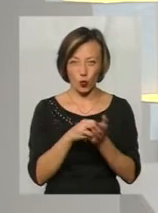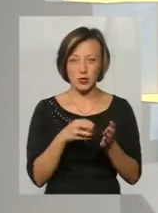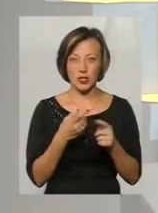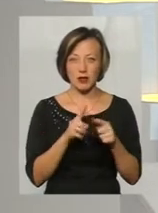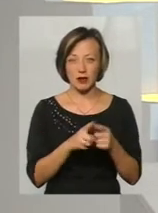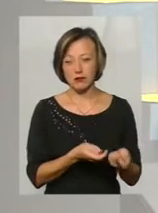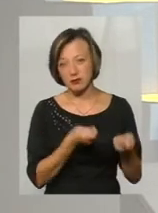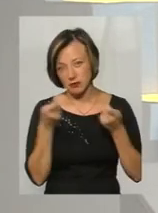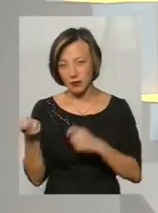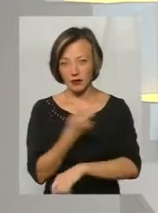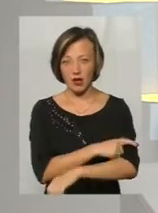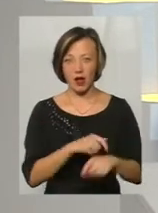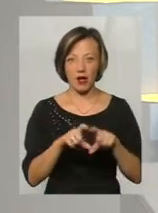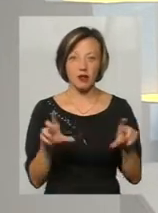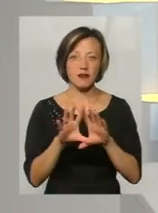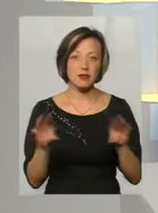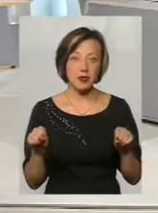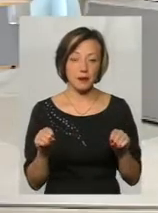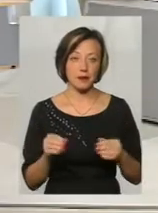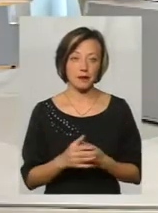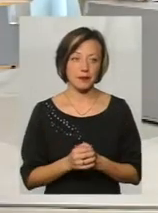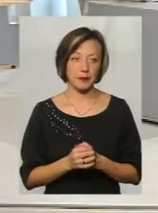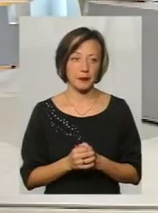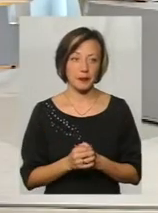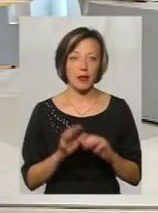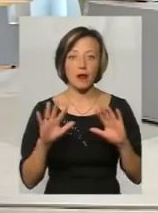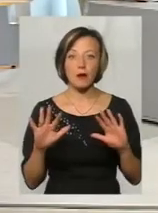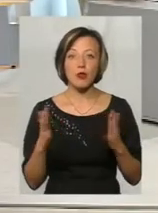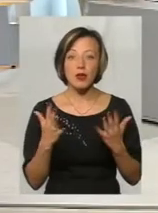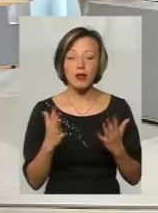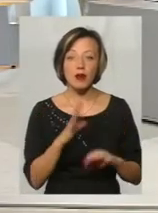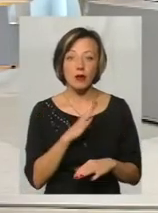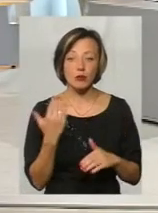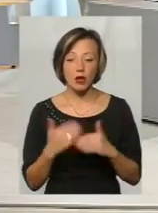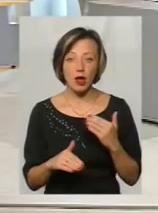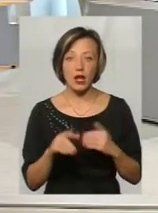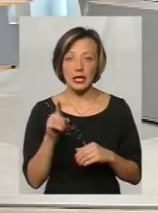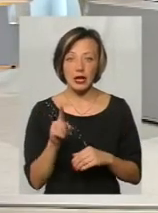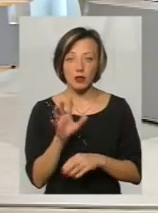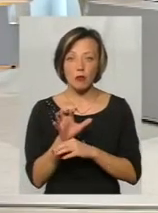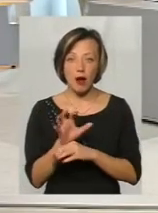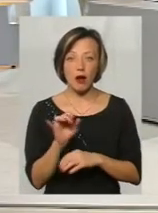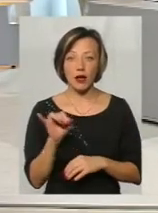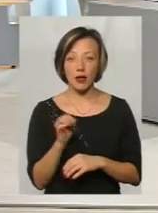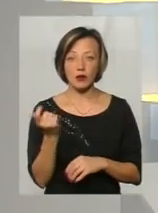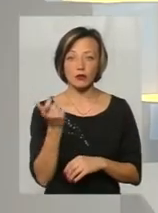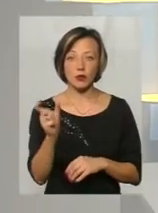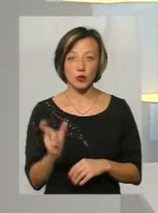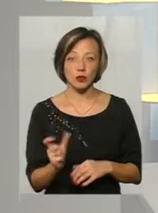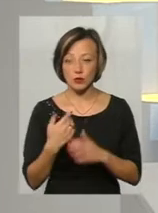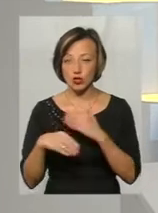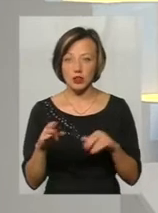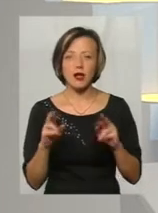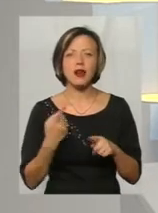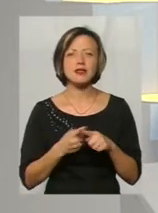ветлікарню її завезли. Да? І все, подія сталася, і та собака, і та її хазяйка, вони пішли, як